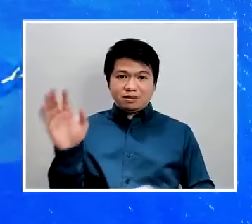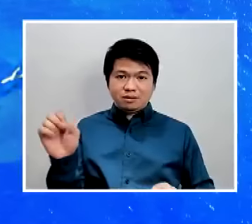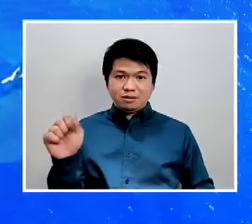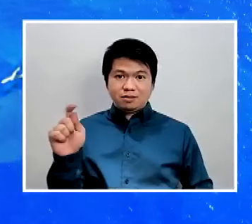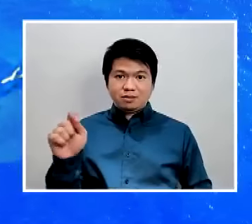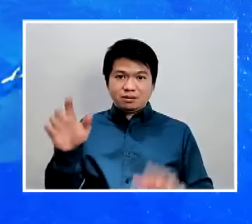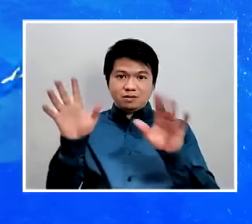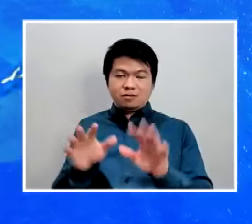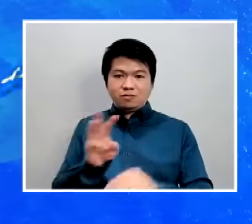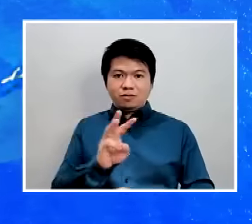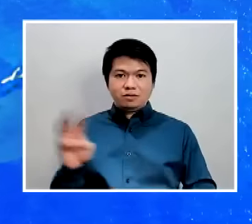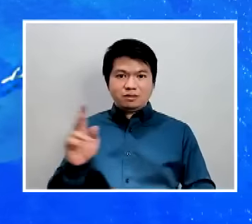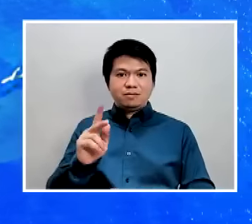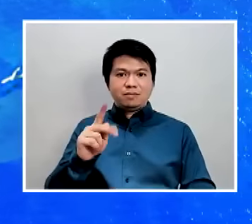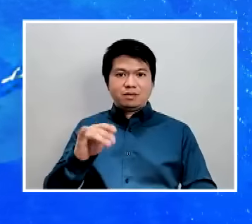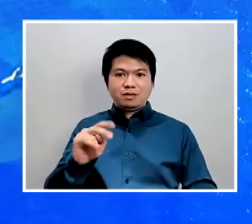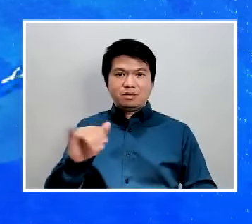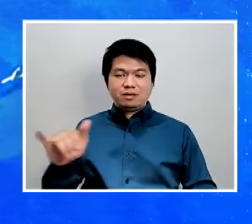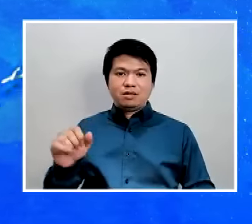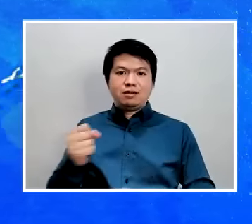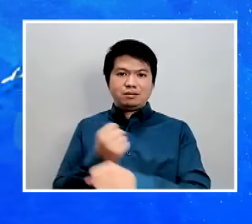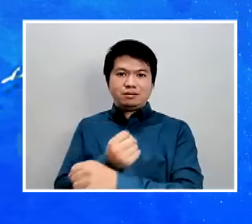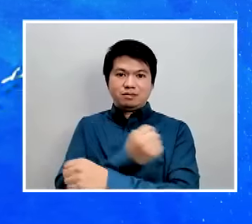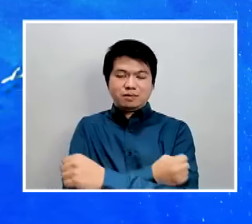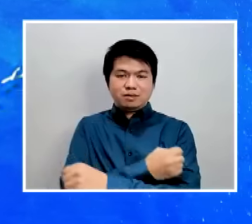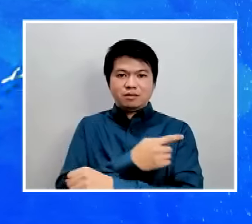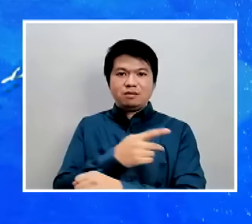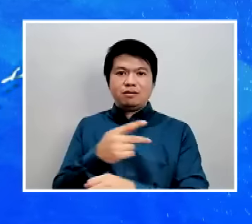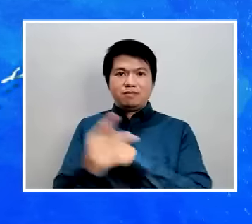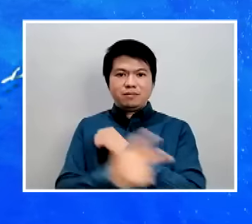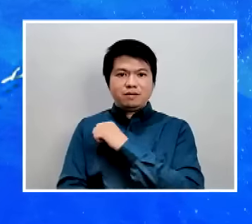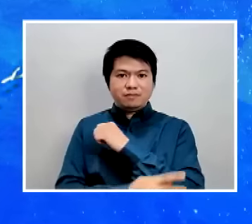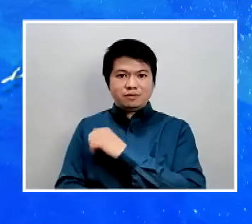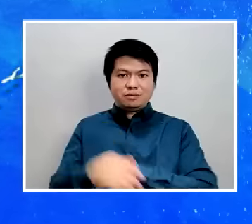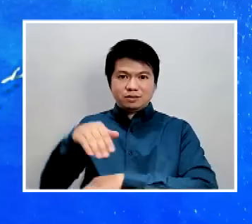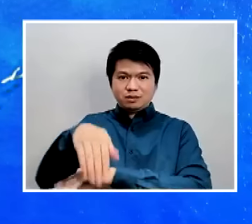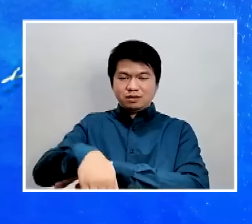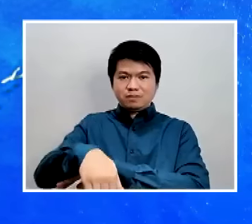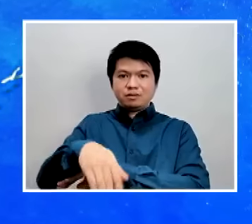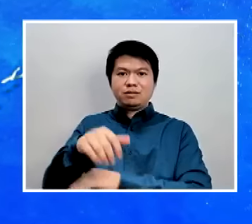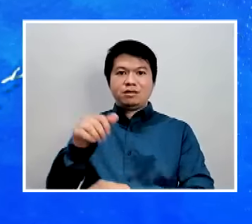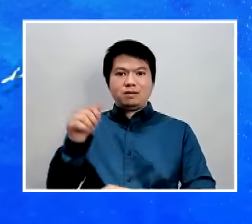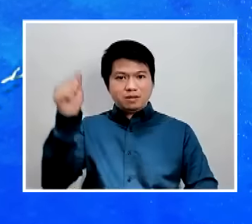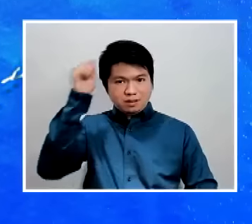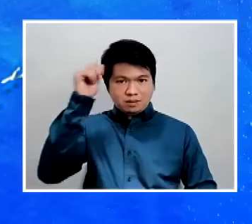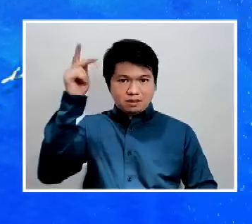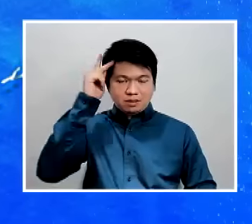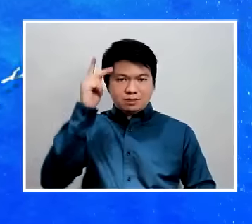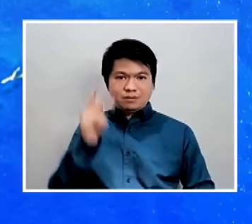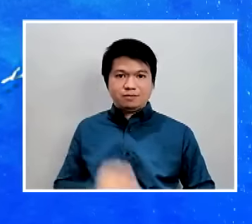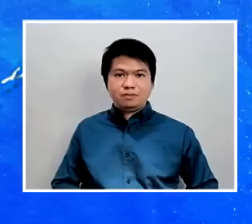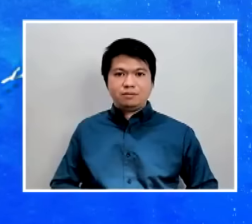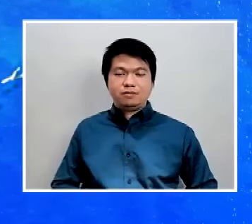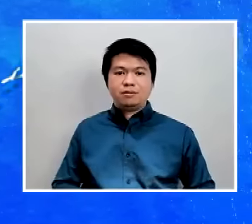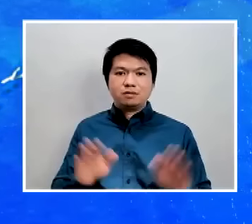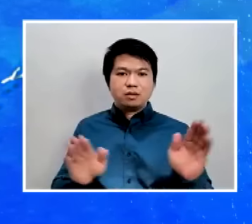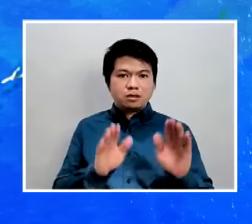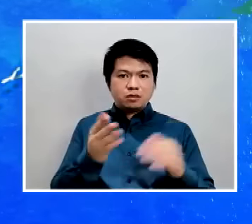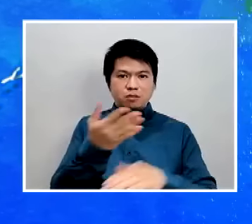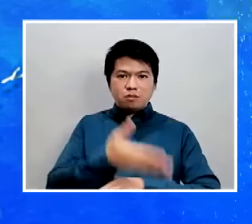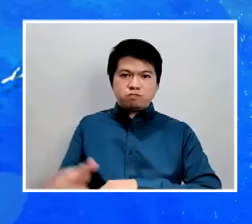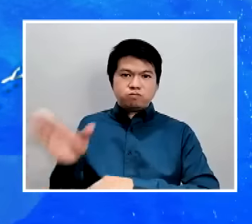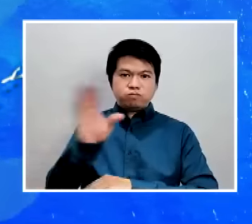dito po sa may southern part ng Samar Province at sa gabi naman sa may bahagi ng Aklan. Pagsapit naman ng Linggo, buong araw posible yung mga pag-ulan